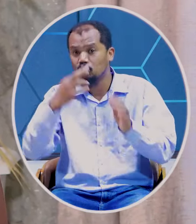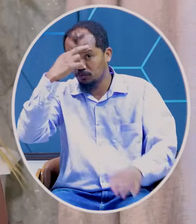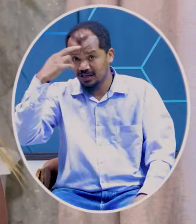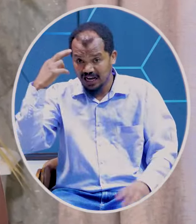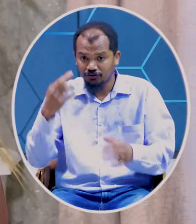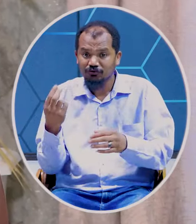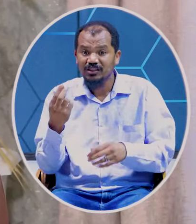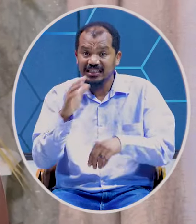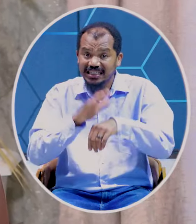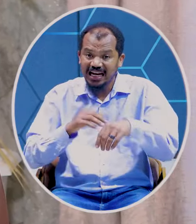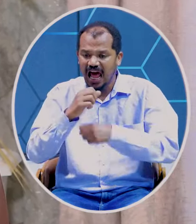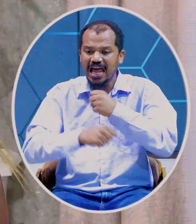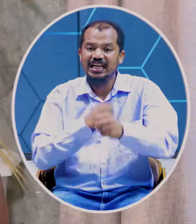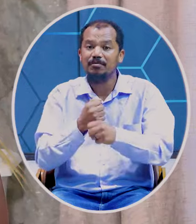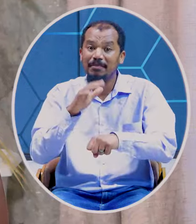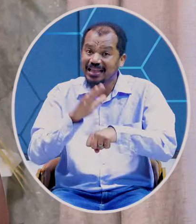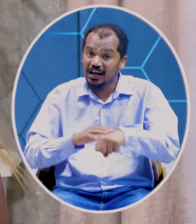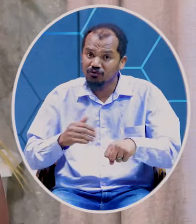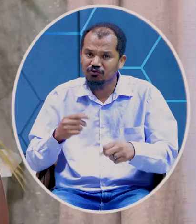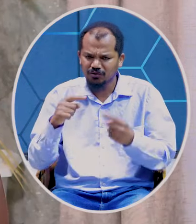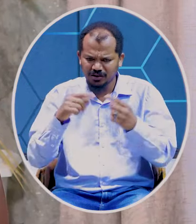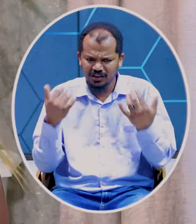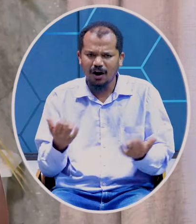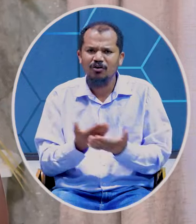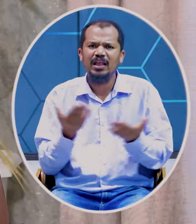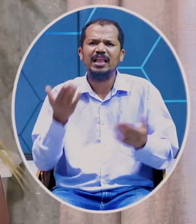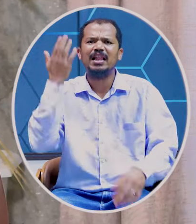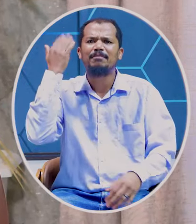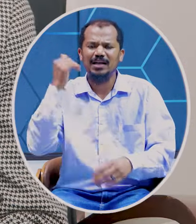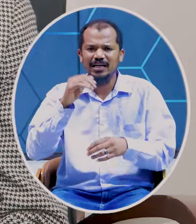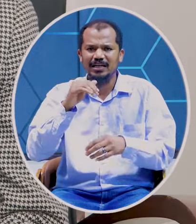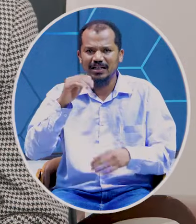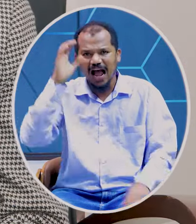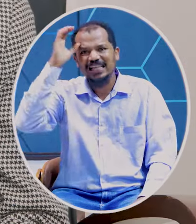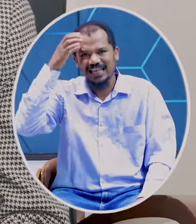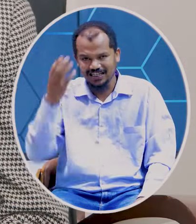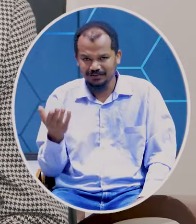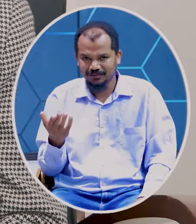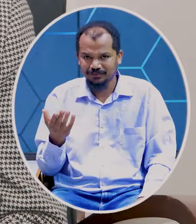ከሆኑ ምክንያቶች ሲጠቀስ እድሜ መጠቀሱ እስካሁን የት ነበር ካንሰር?